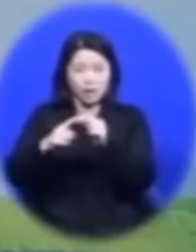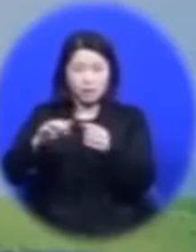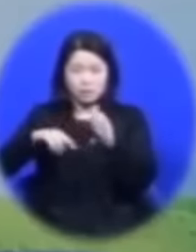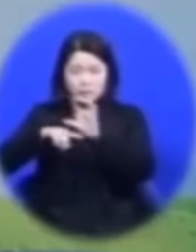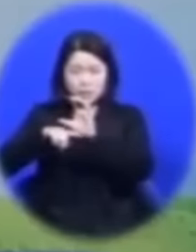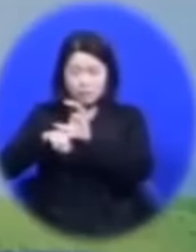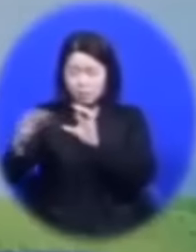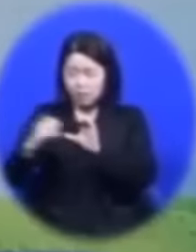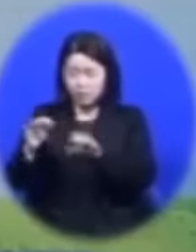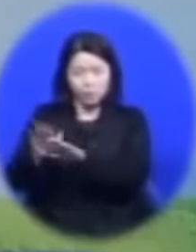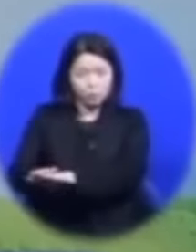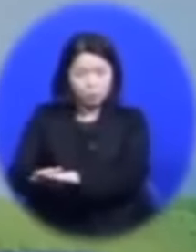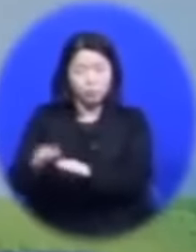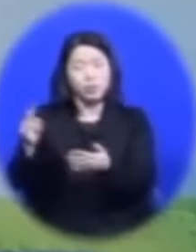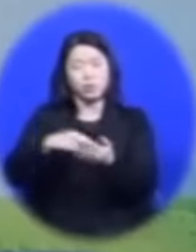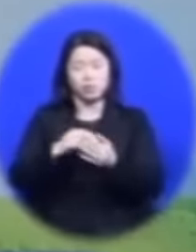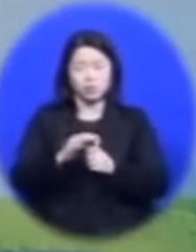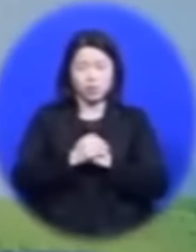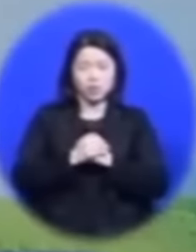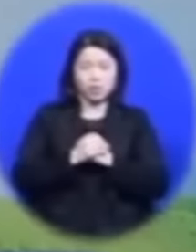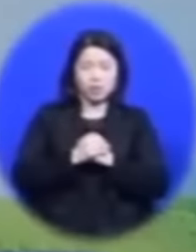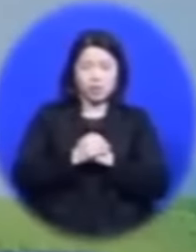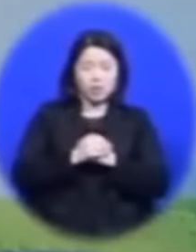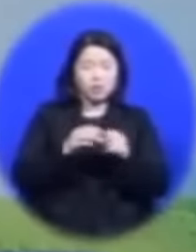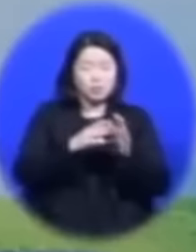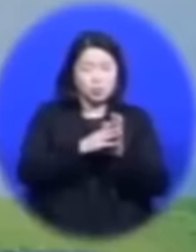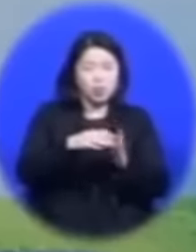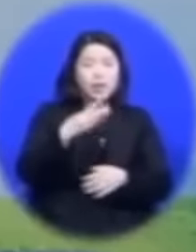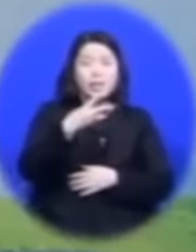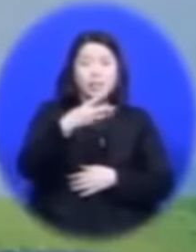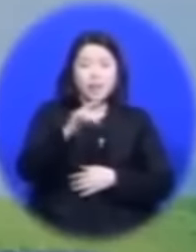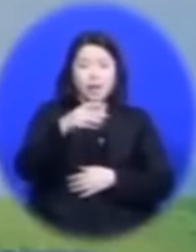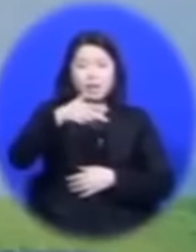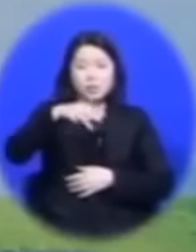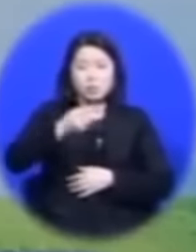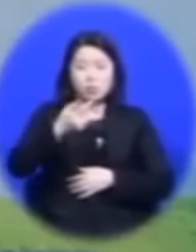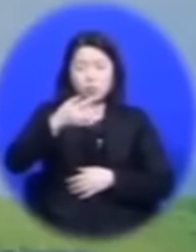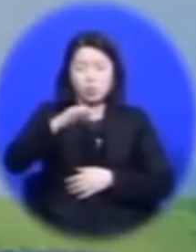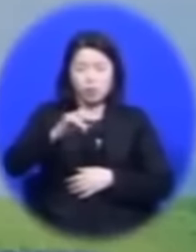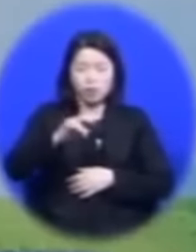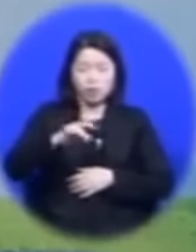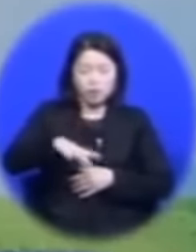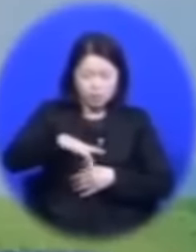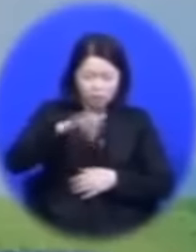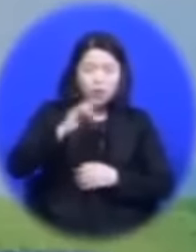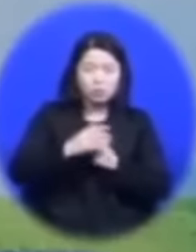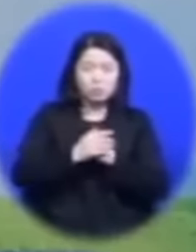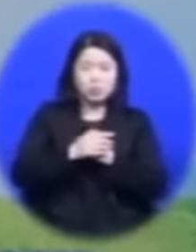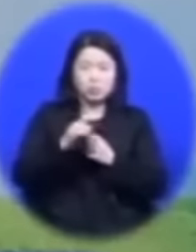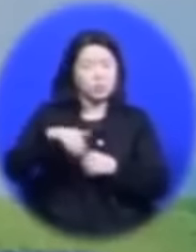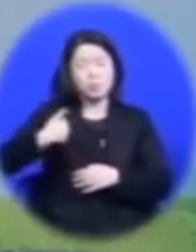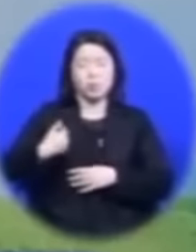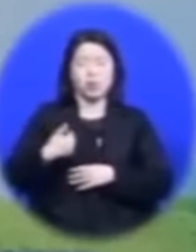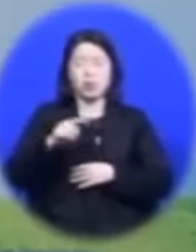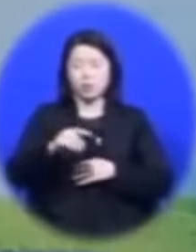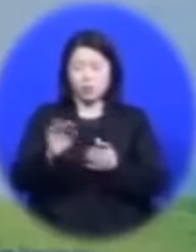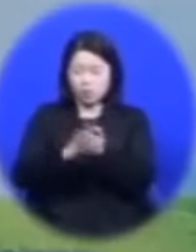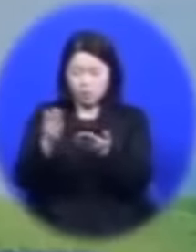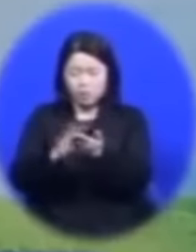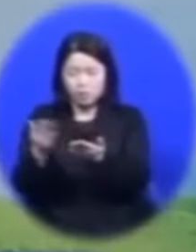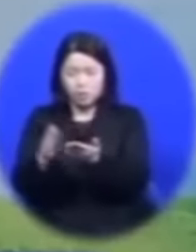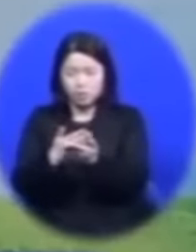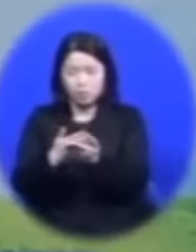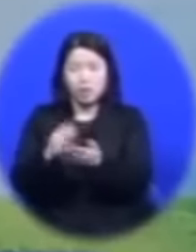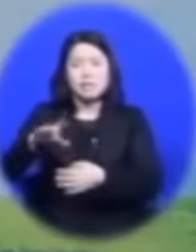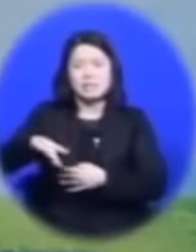돼요. 창세기 1장 1절 태초에 무슨 말인지 모르는 거예요. 사전을 찾아봤어요. 맨